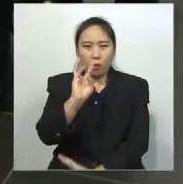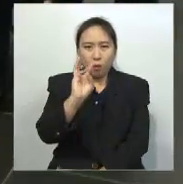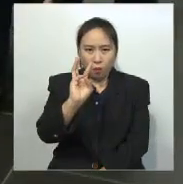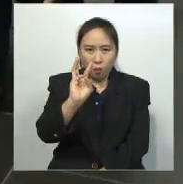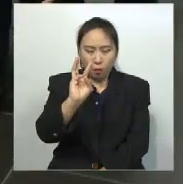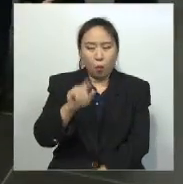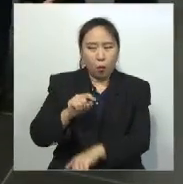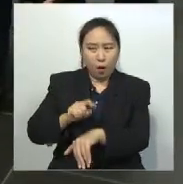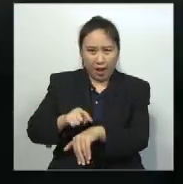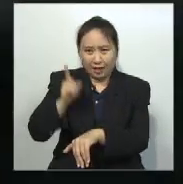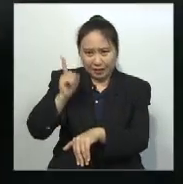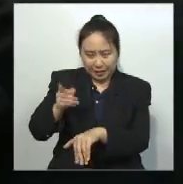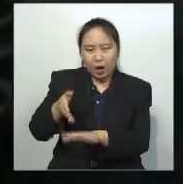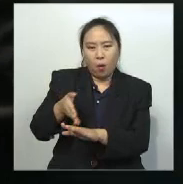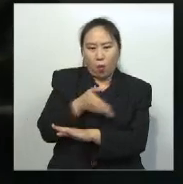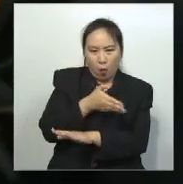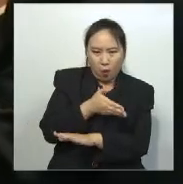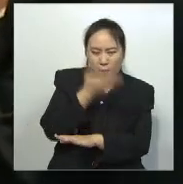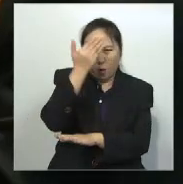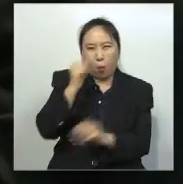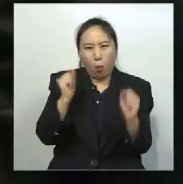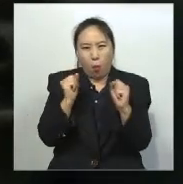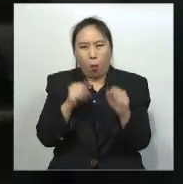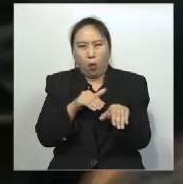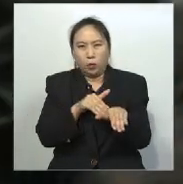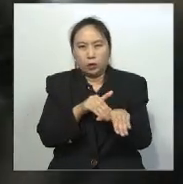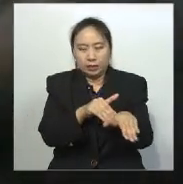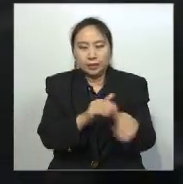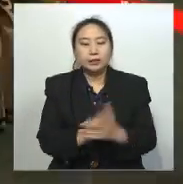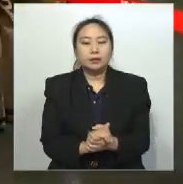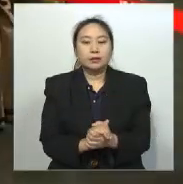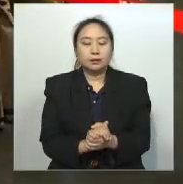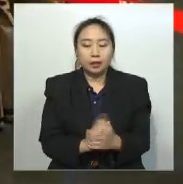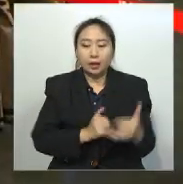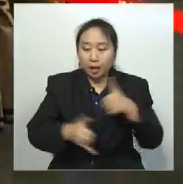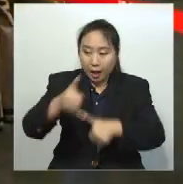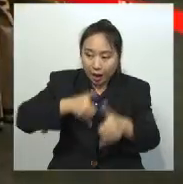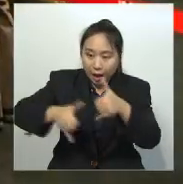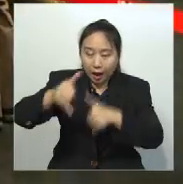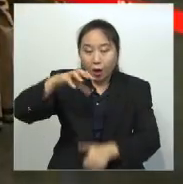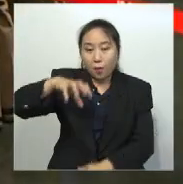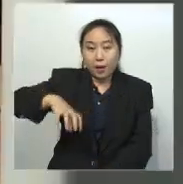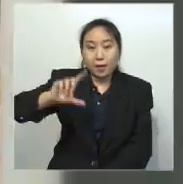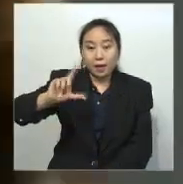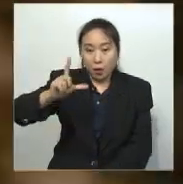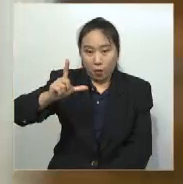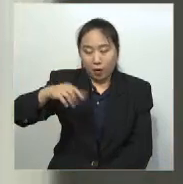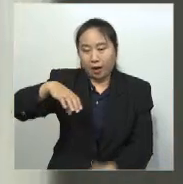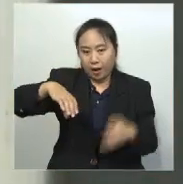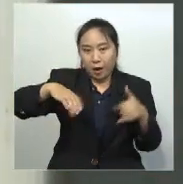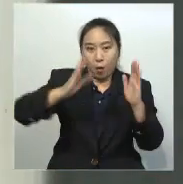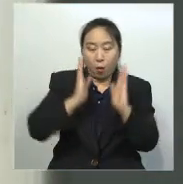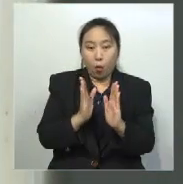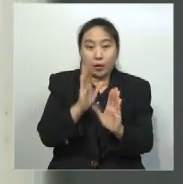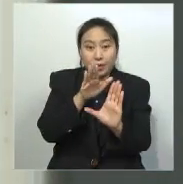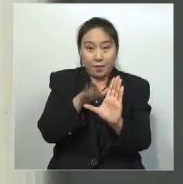ก่อนเวลาให้รายงานตัวเพื่อหลีกเลี่ยงสภาพการจราจรซึ่งก่อนเข้าไปในภายในสถานที่คัดเลือกเจ้าหน้าที่ไม่อนุญ